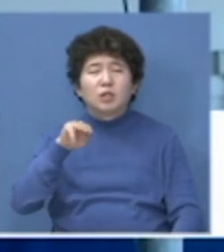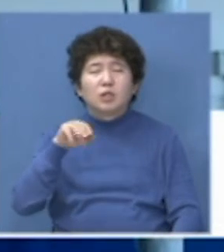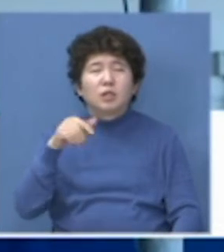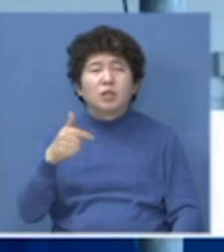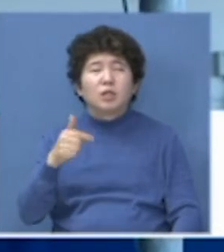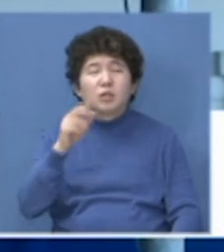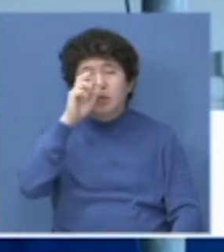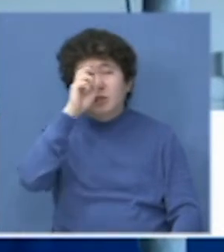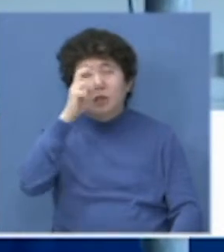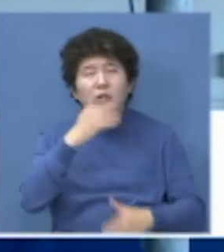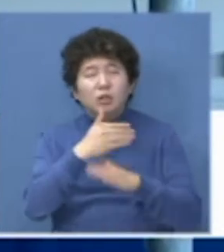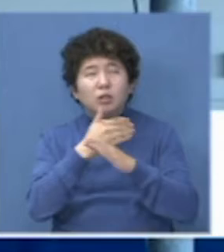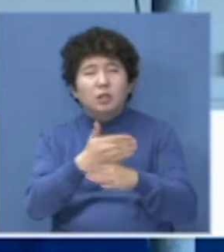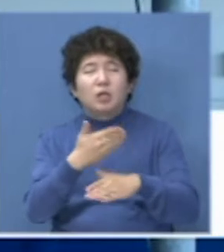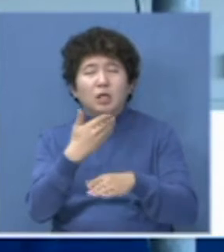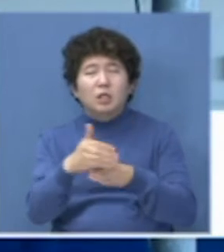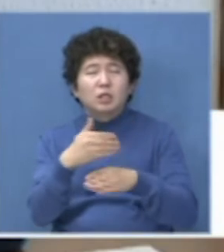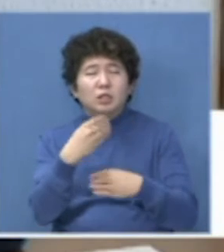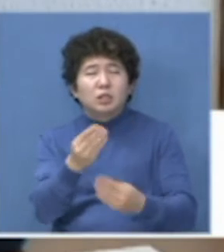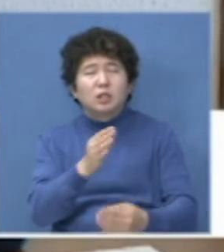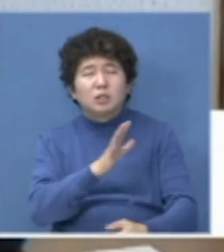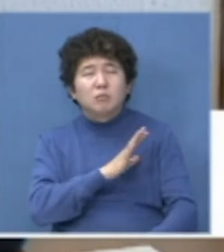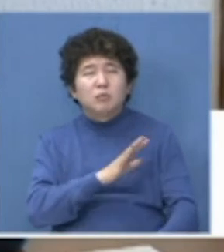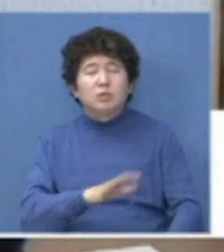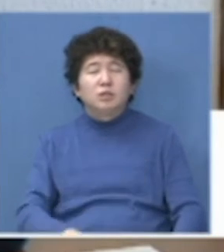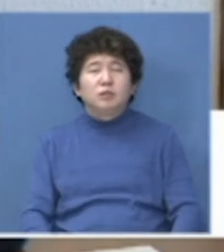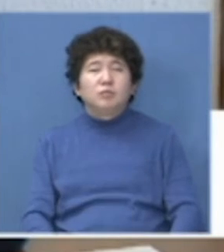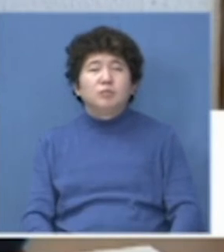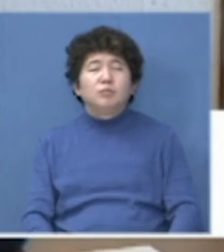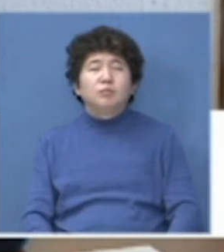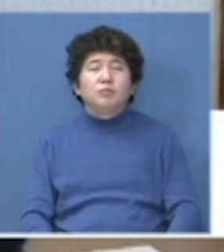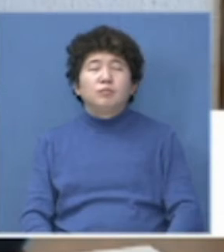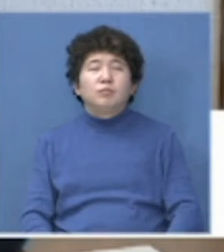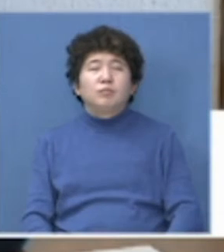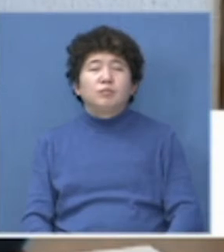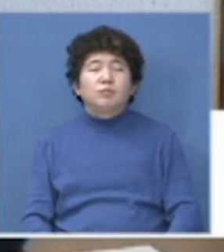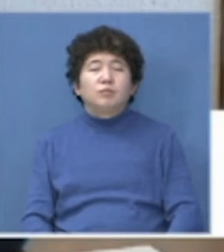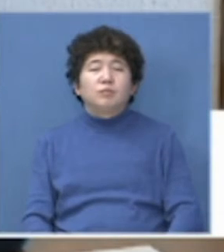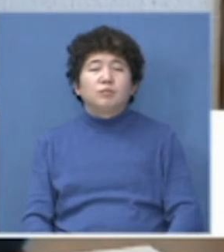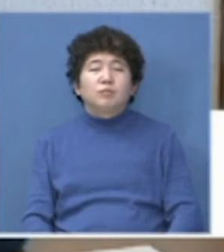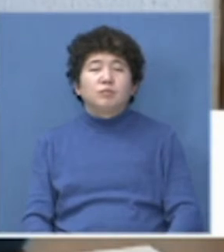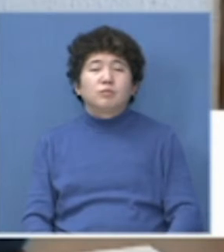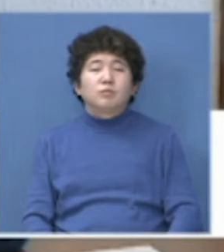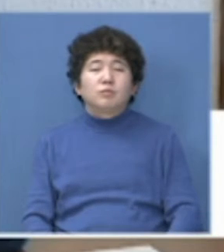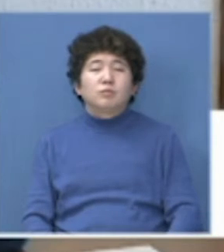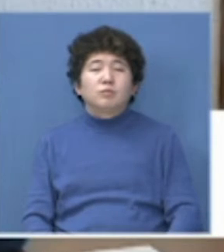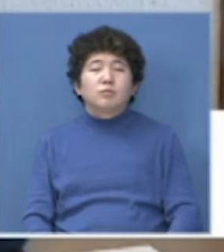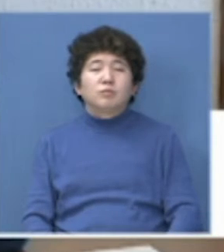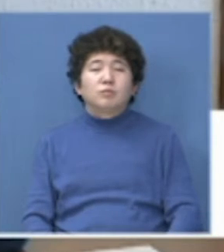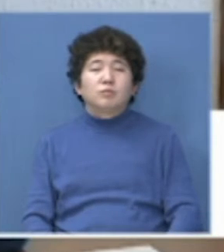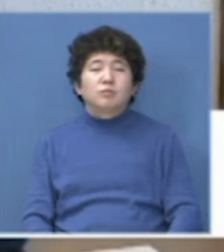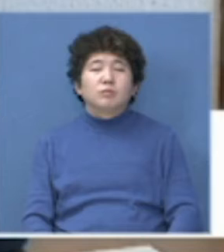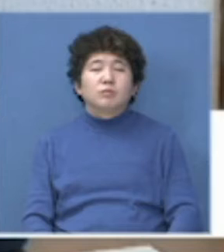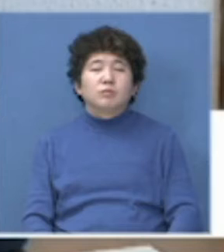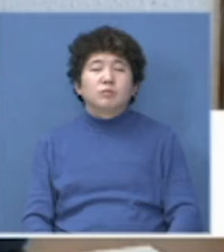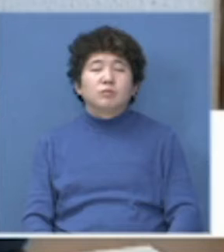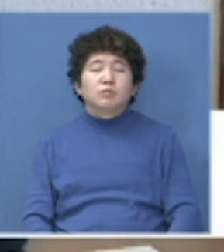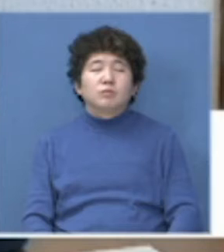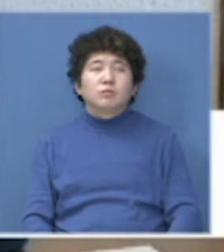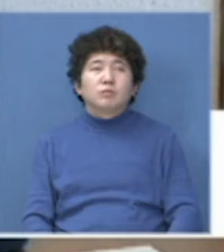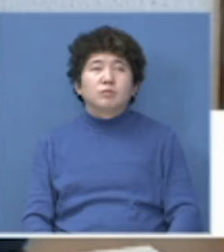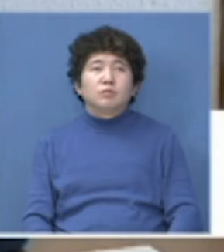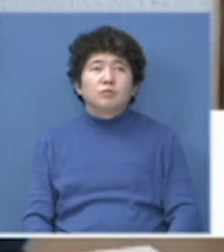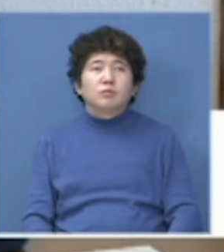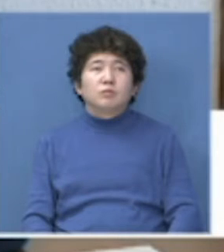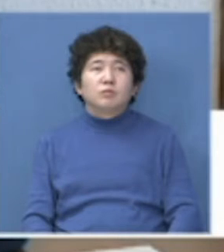ретінде кәсіпкерге қаржы берілген. Балық шаруашылығына айналысатын мекемелер үшін біраз